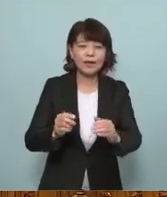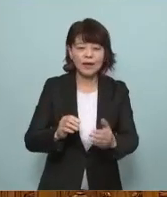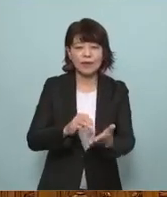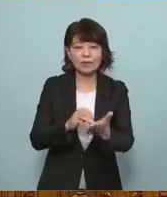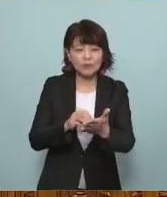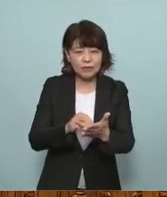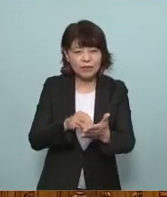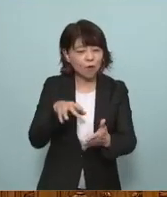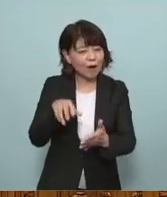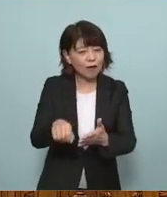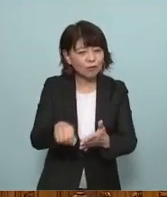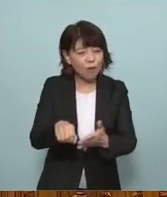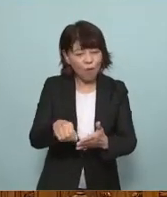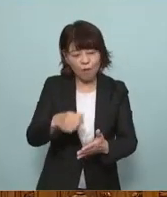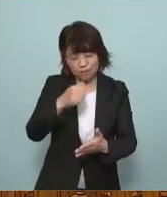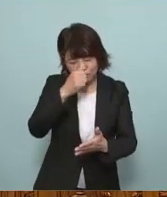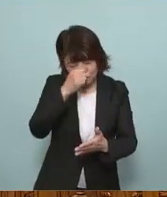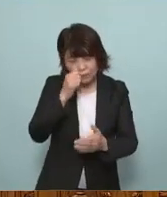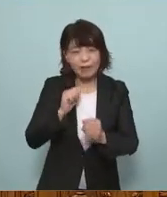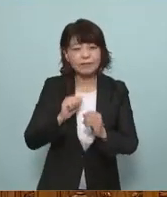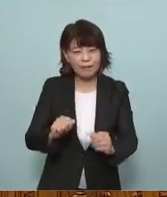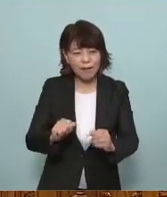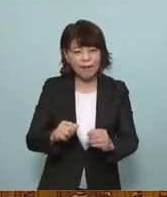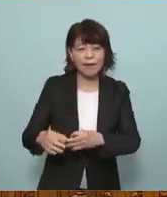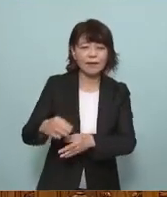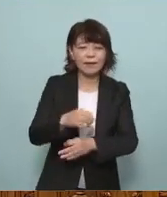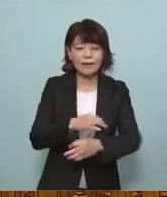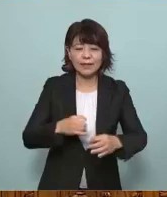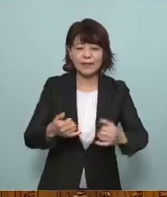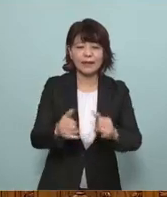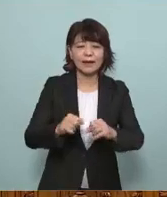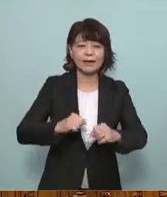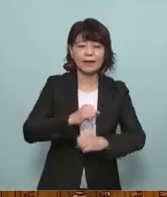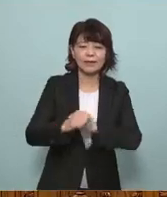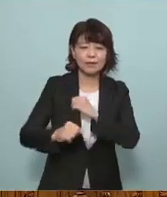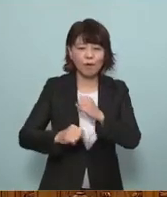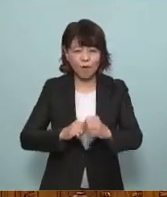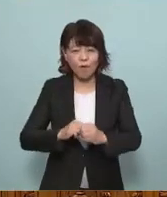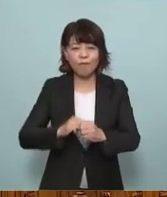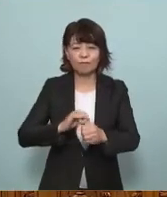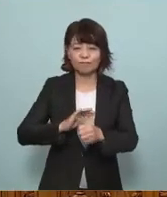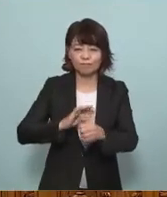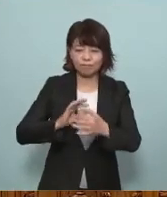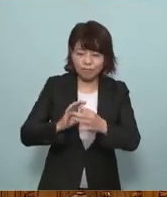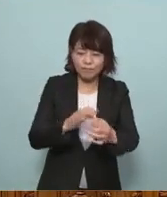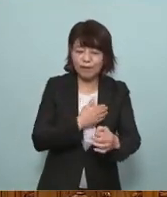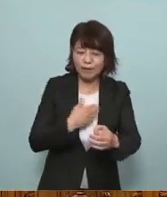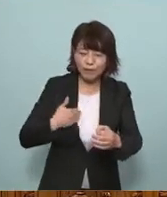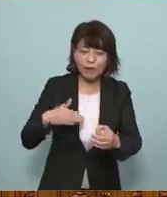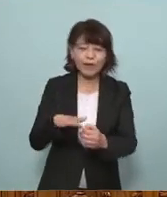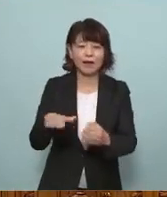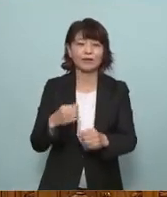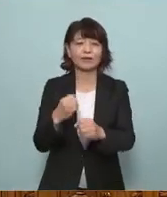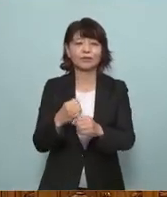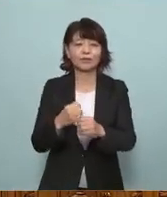社会活動を極力継続できる環境を作り、安全安心を確保してまいります。